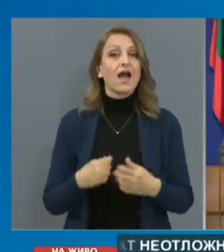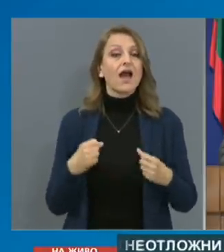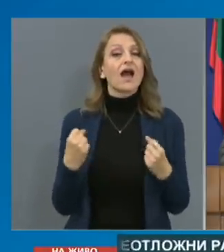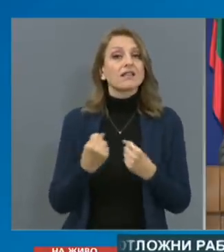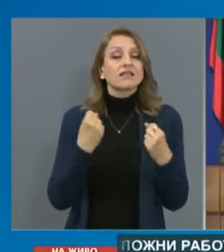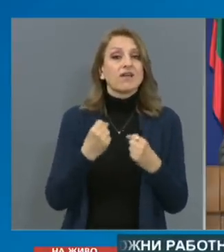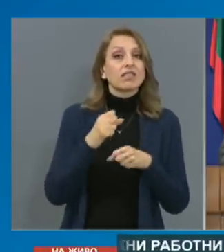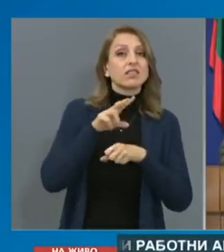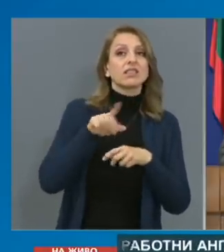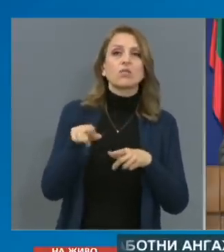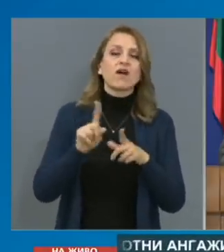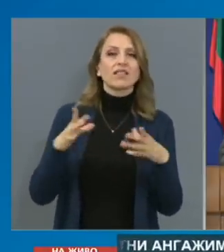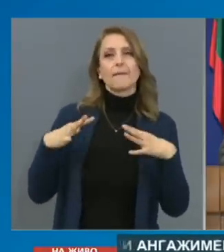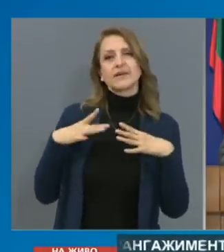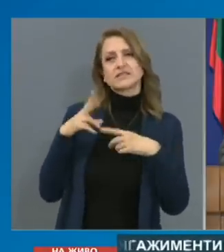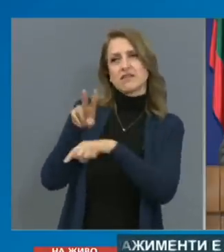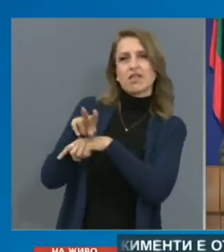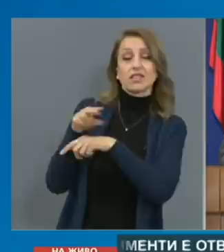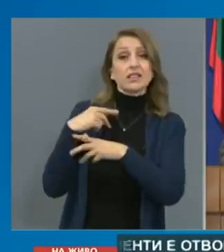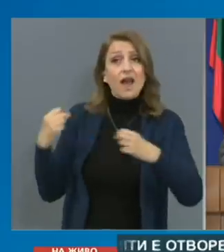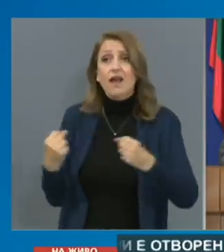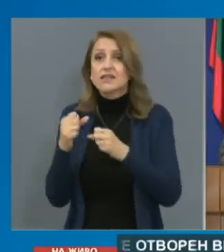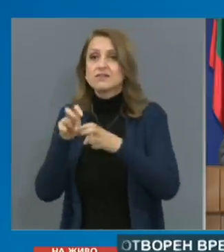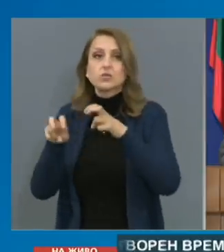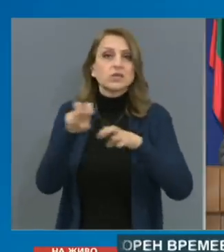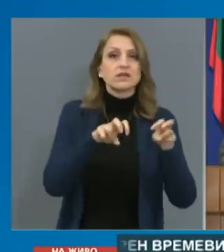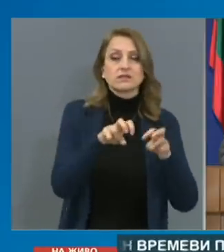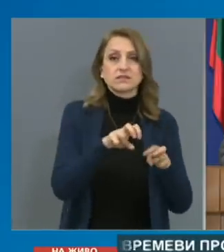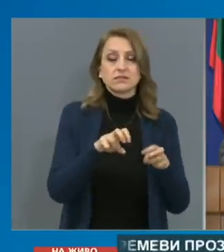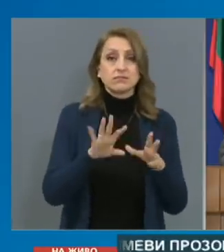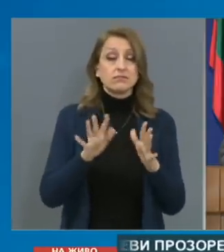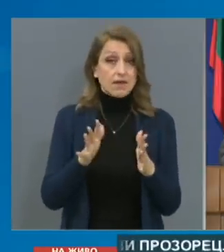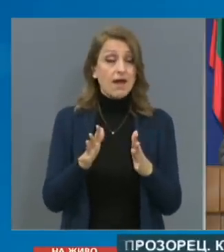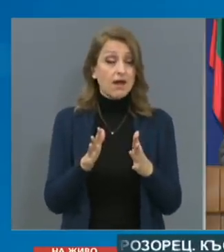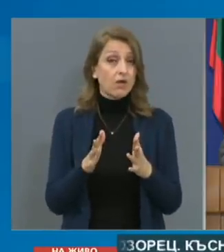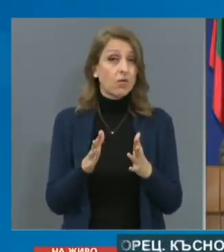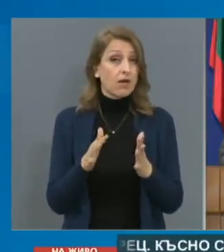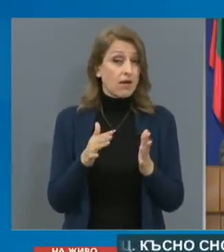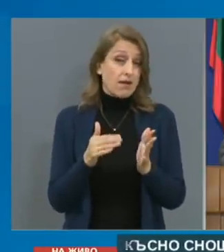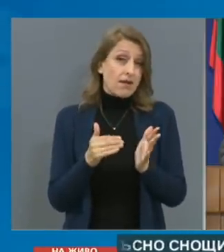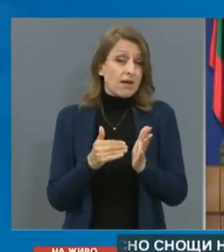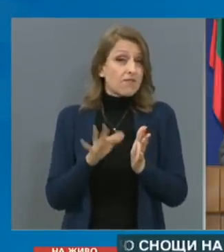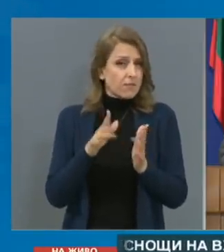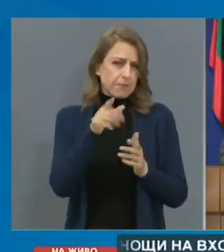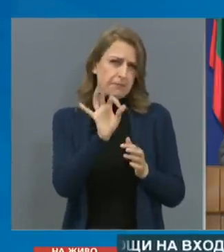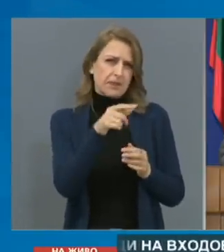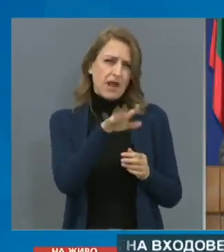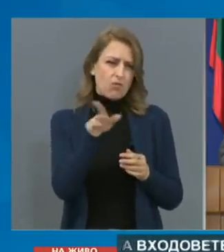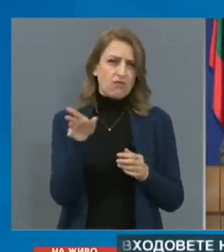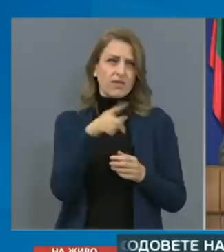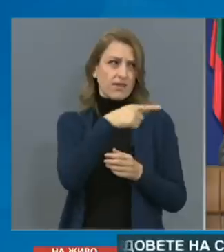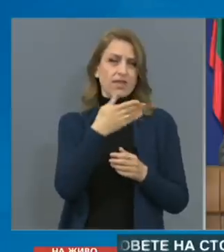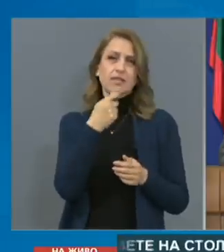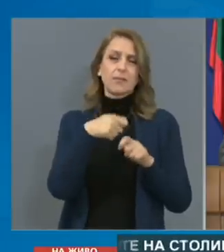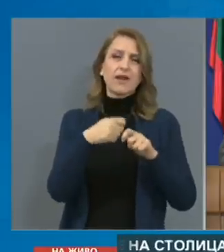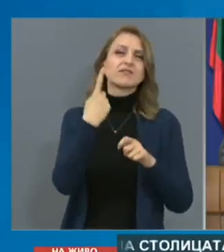Активен надзор. Това не е пасивен надзор. Въпреки че, ако направите една справка